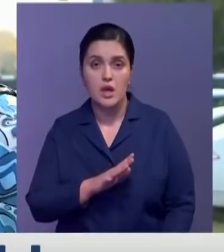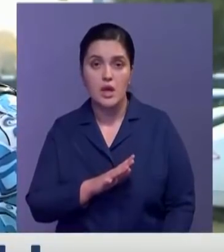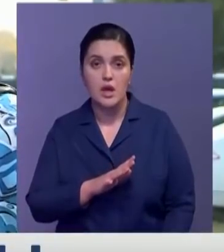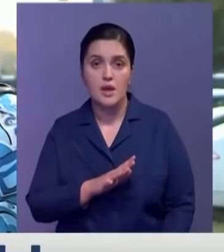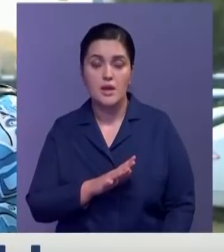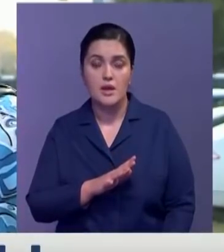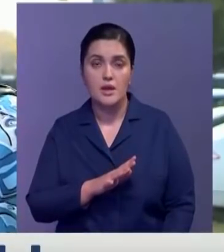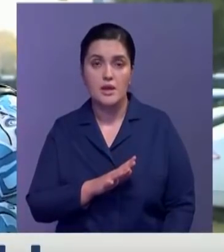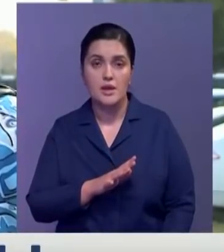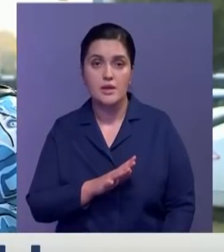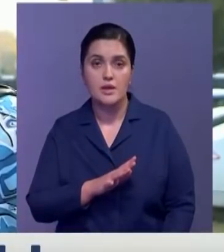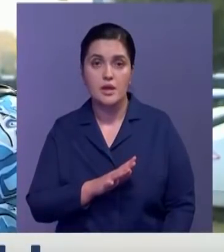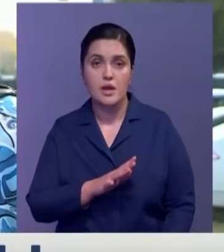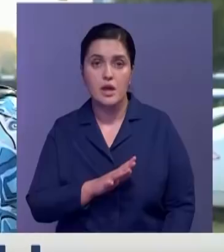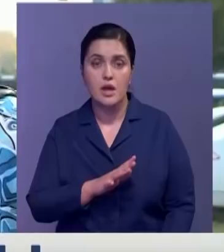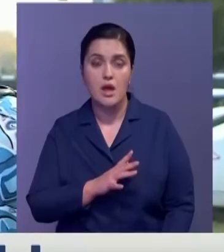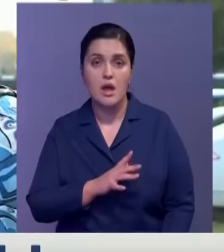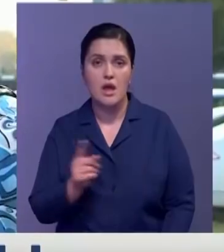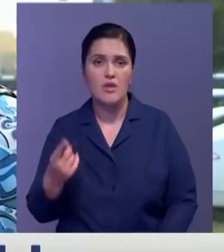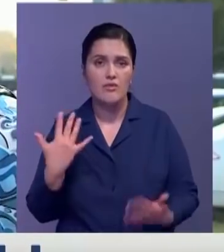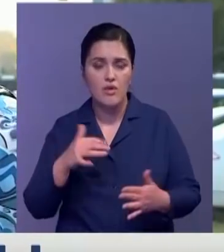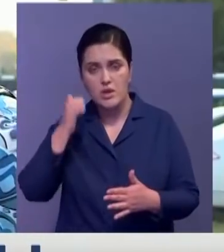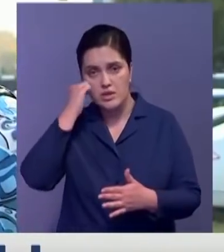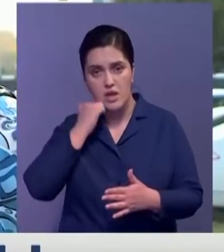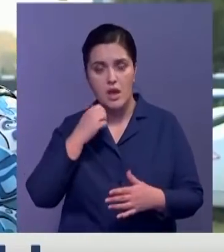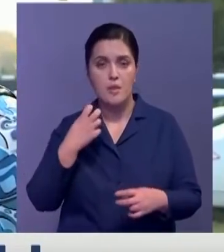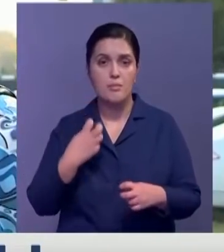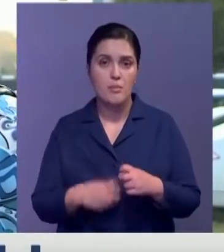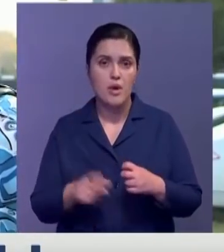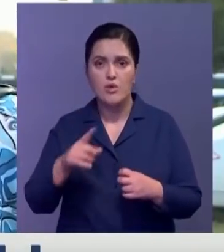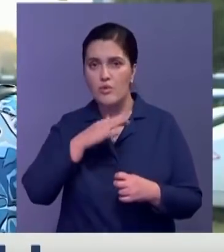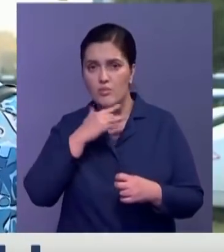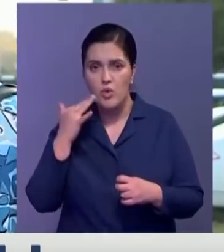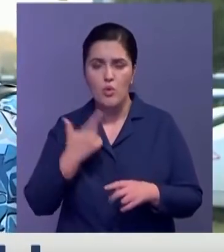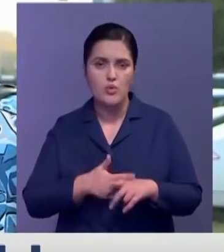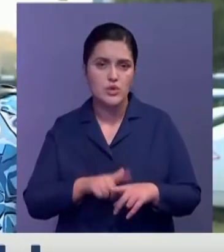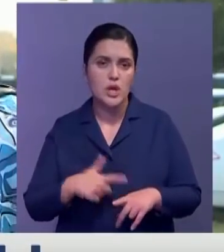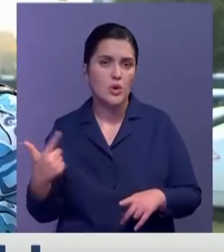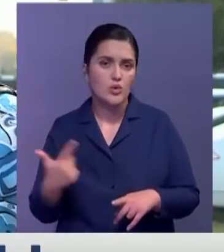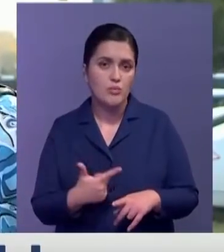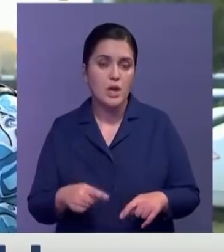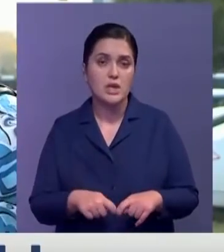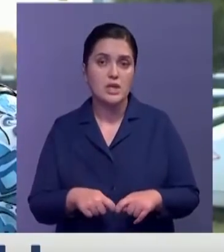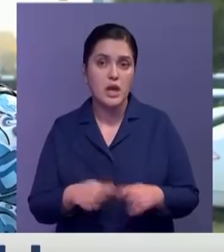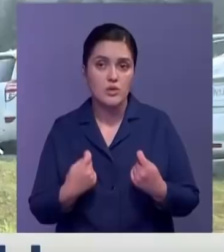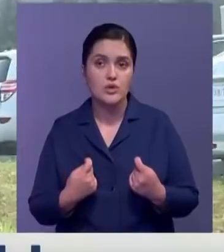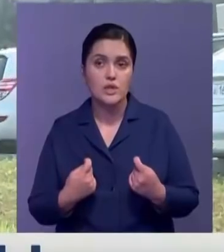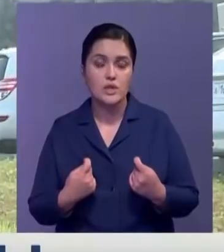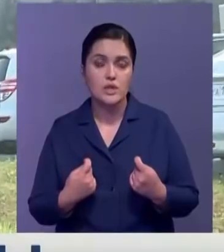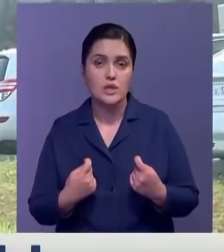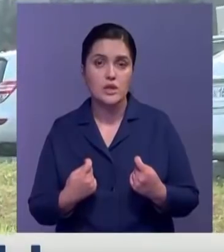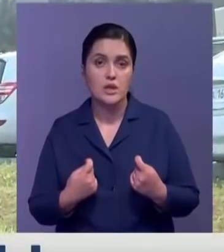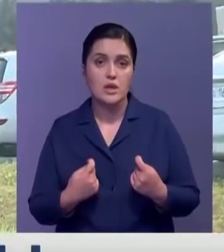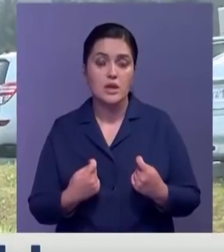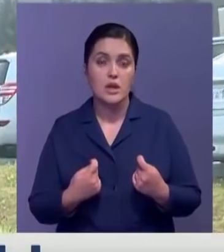данный резервуар в аварийном состоянии? Там множество очень грубейших нарушений, элементарных нарушений есть.